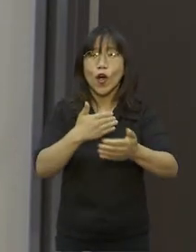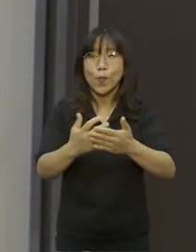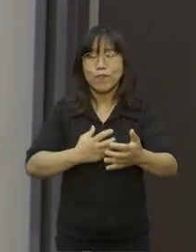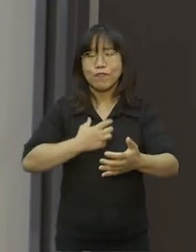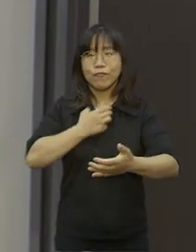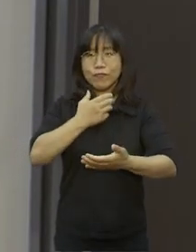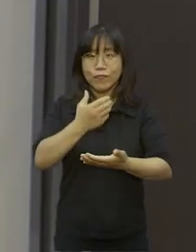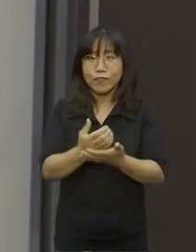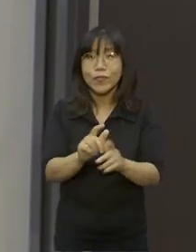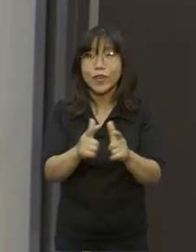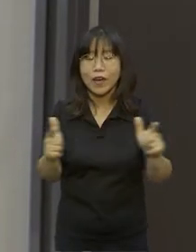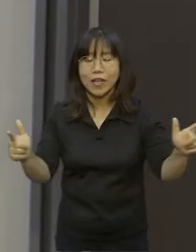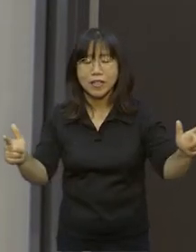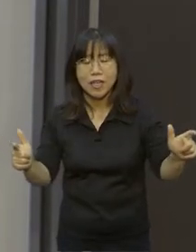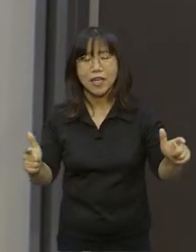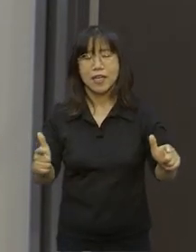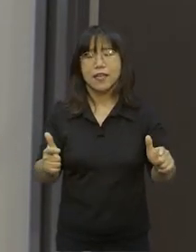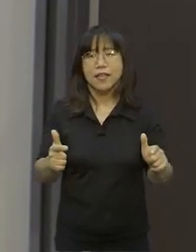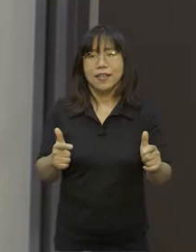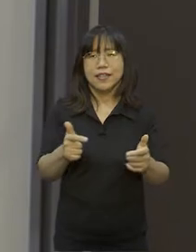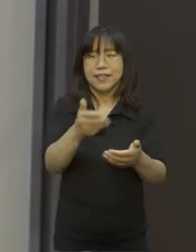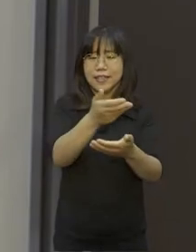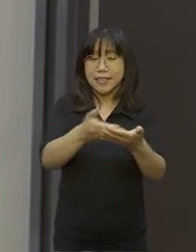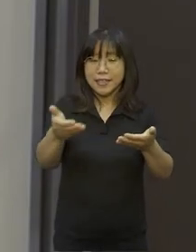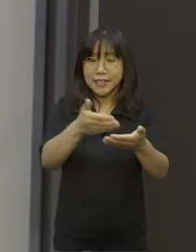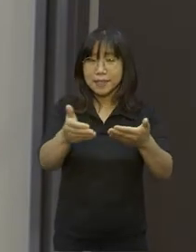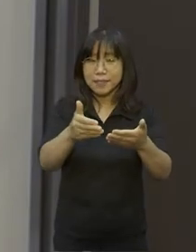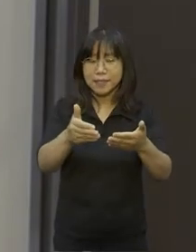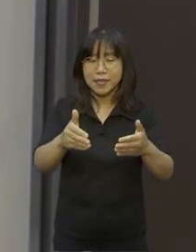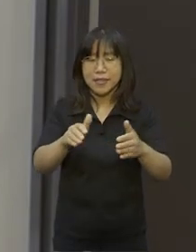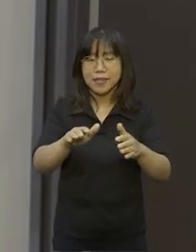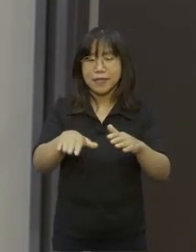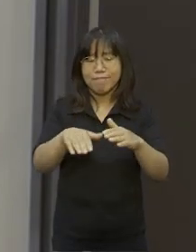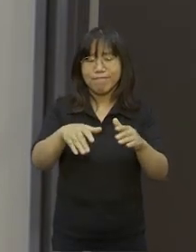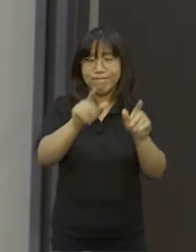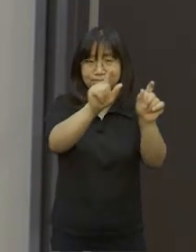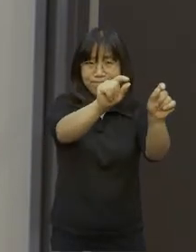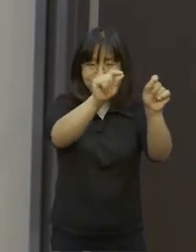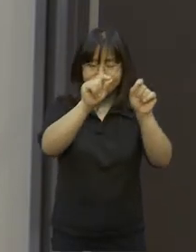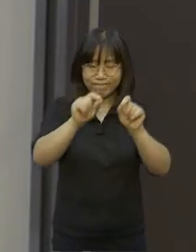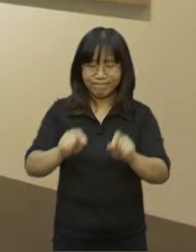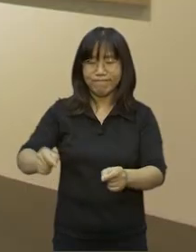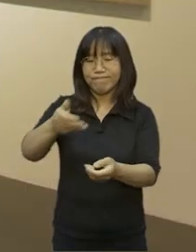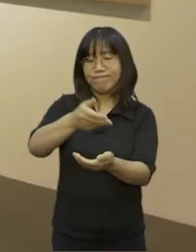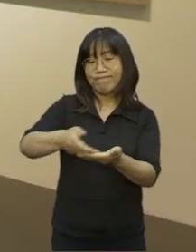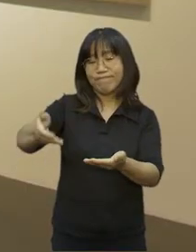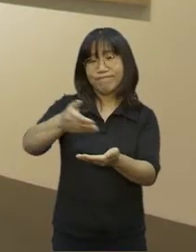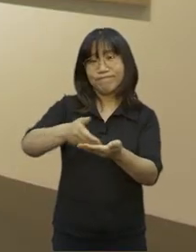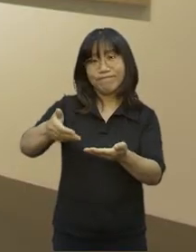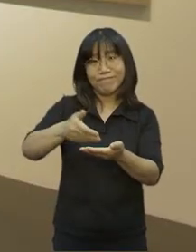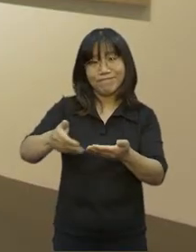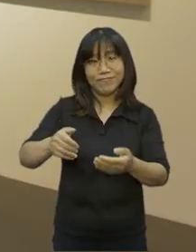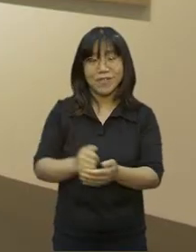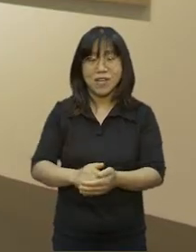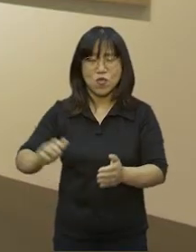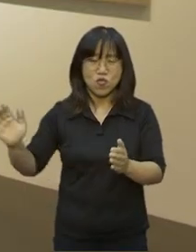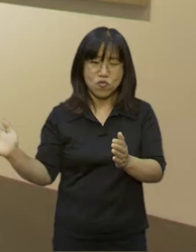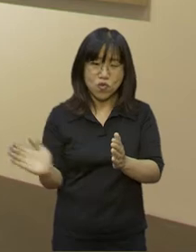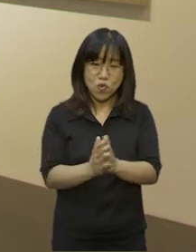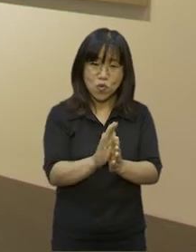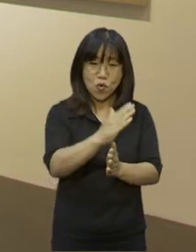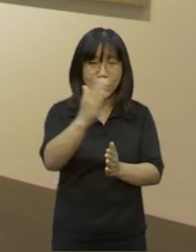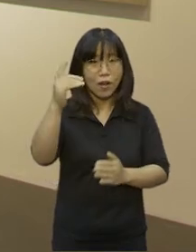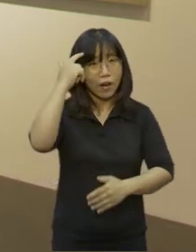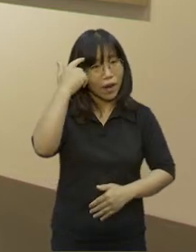경험하고 감흥을 받고 인상 깊었던 것을 다른 공간 개념으로서 관념적으로 그려낸 것입니다.